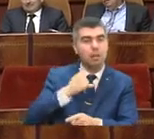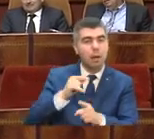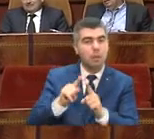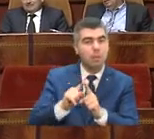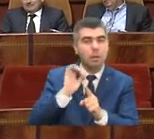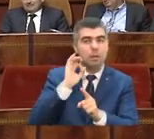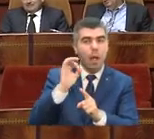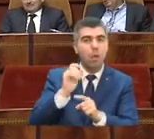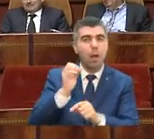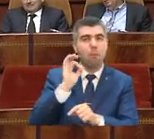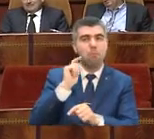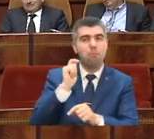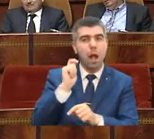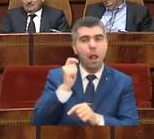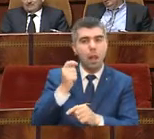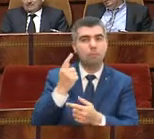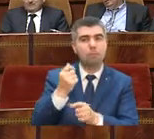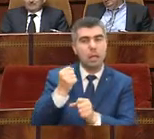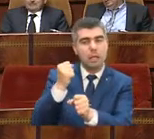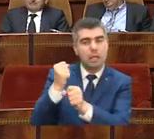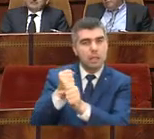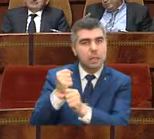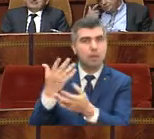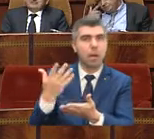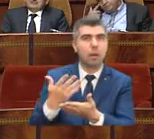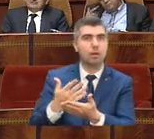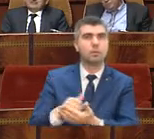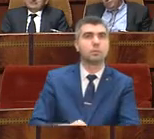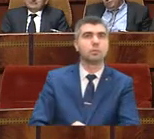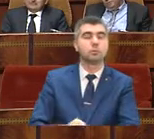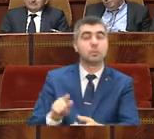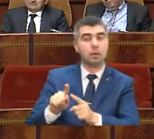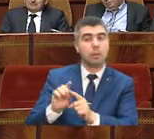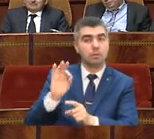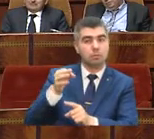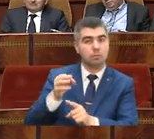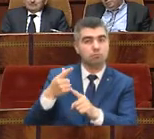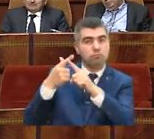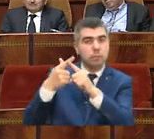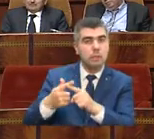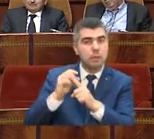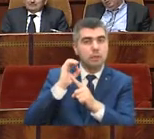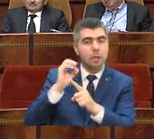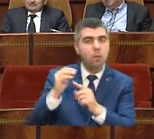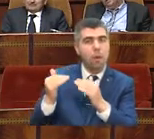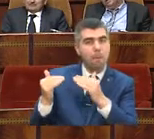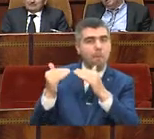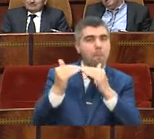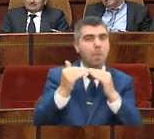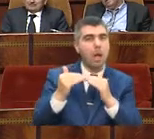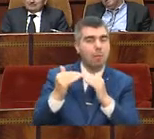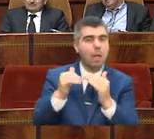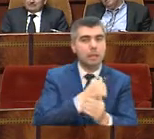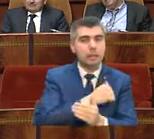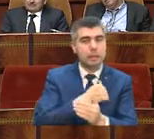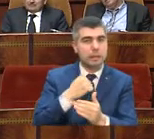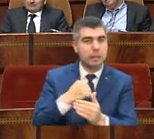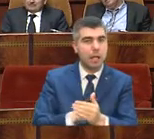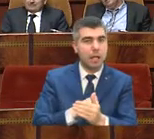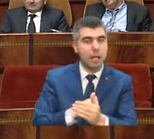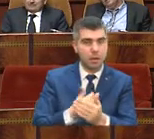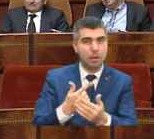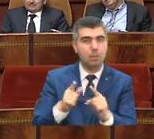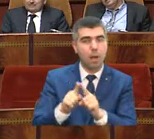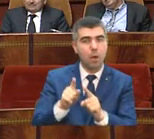المهارات بإمكانيات بلا إمكانيات مادية على غرار دول الصين وتركيا مثلا،